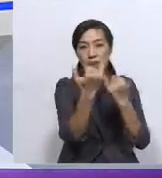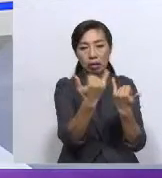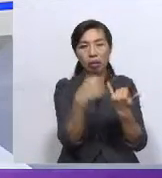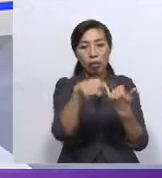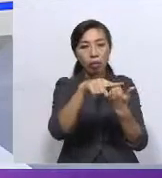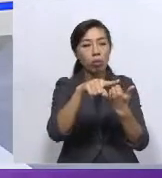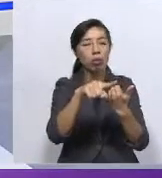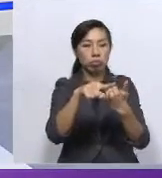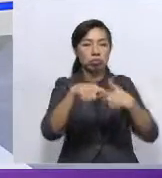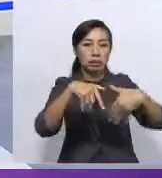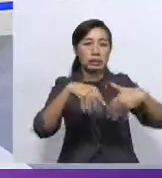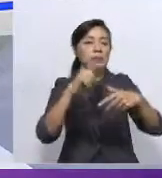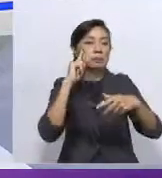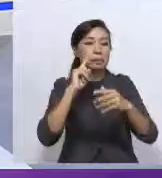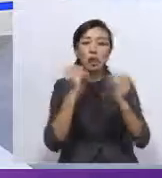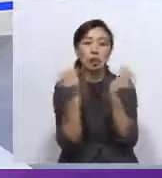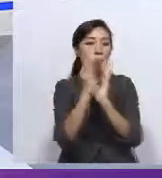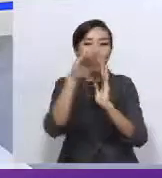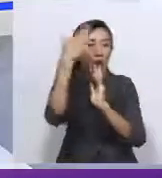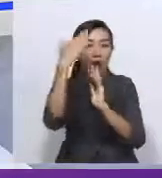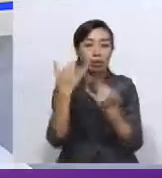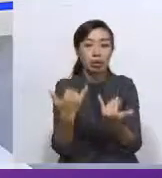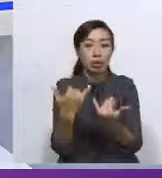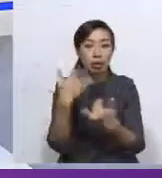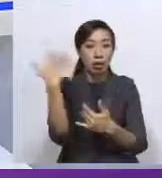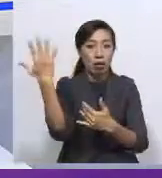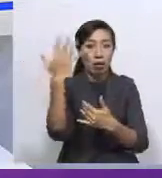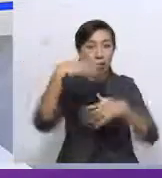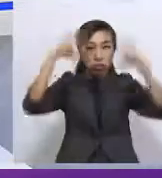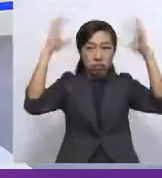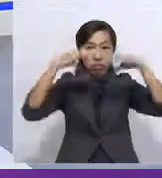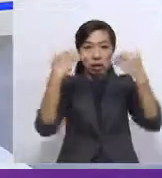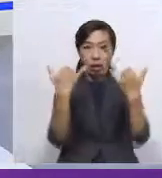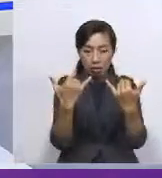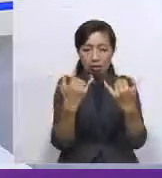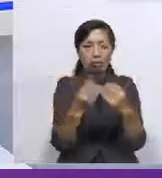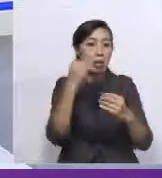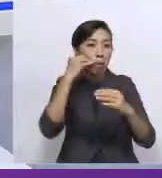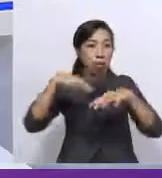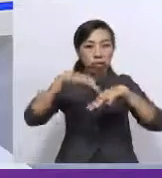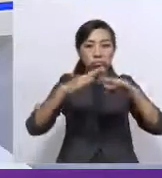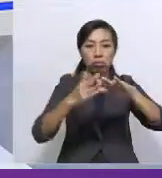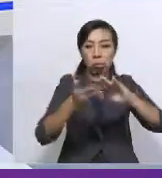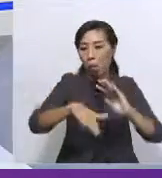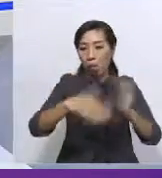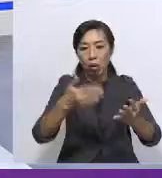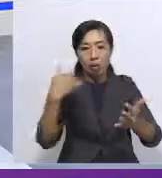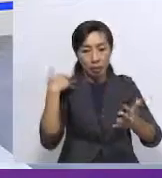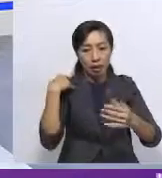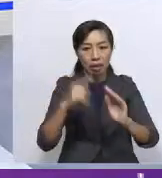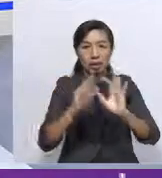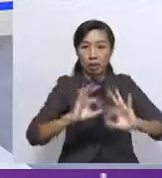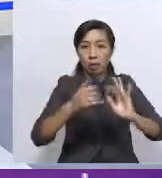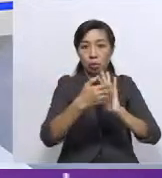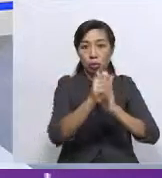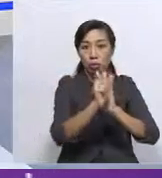งก็จะได้รับผลกระทบก่อนภาคอื่นๆก็ต้องบอกนะครับว่าลูกนี้เนี่ยสร้างความเสียหายให้กับบ้านเรือนจำนวนมากนะครับโดยเฉพาะที่จังหวัดอุบลราช